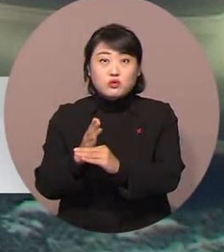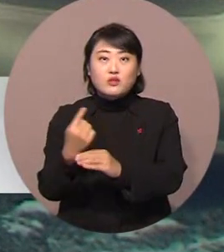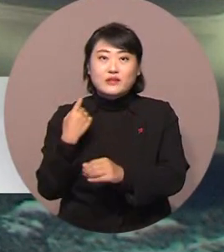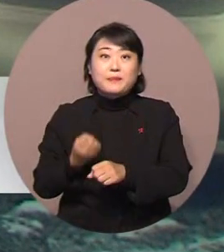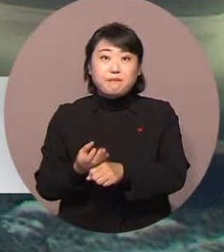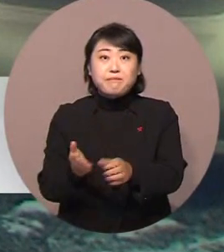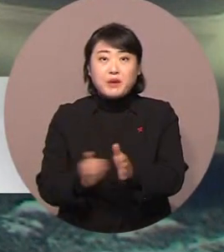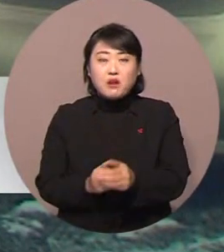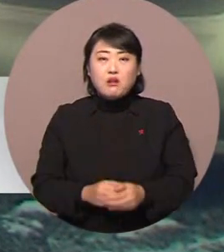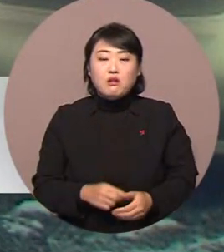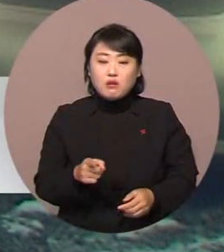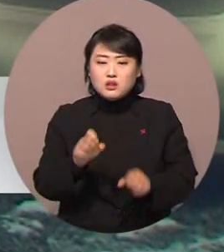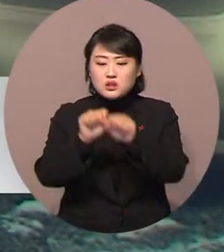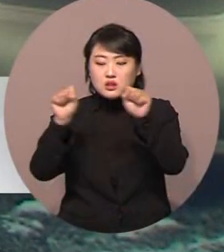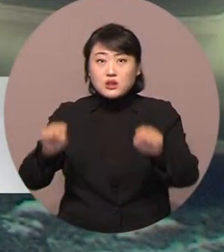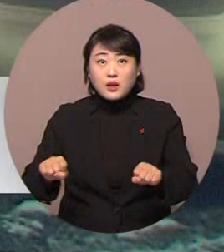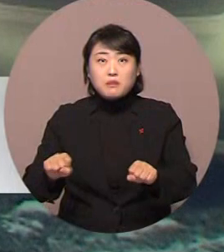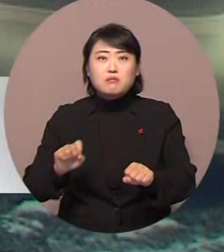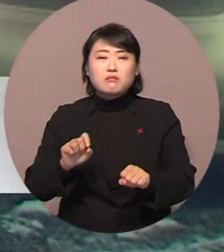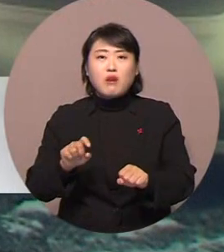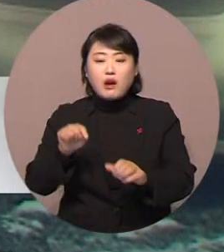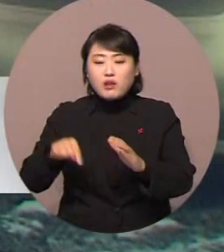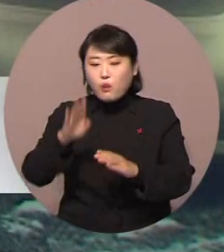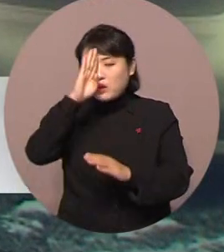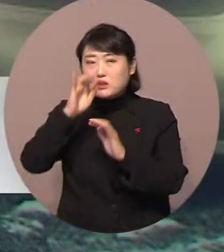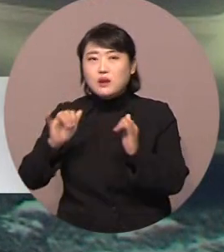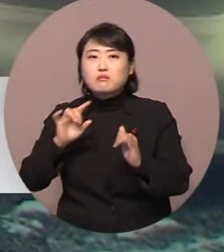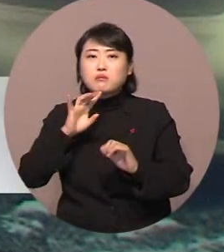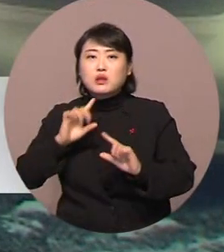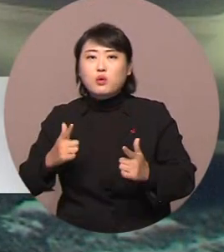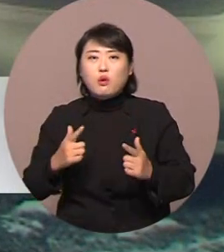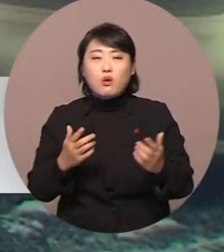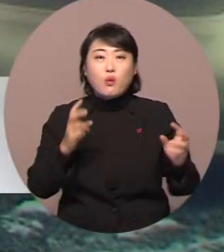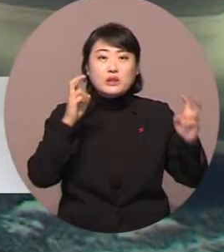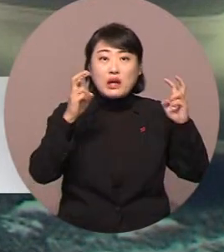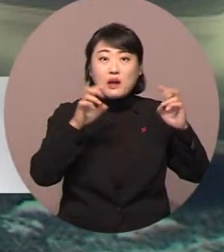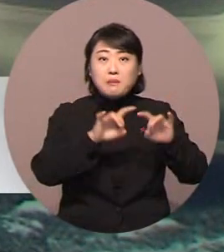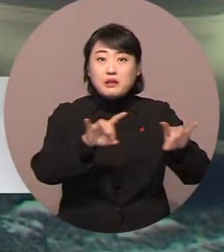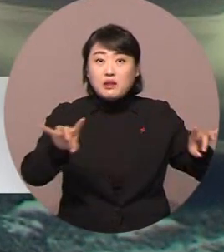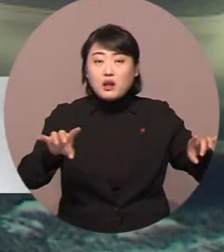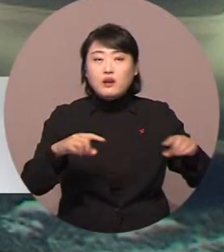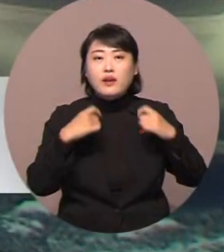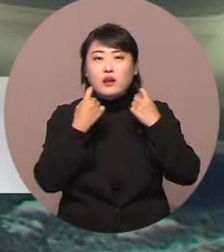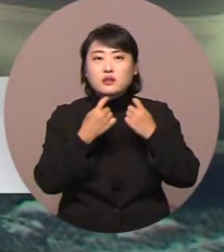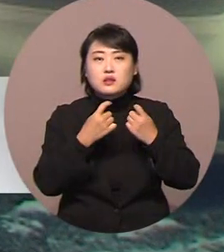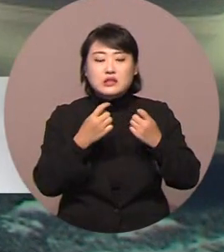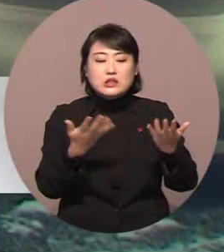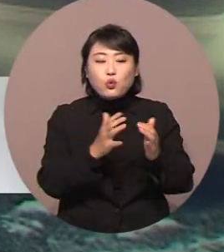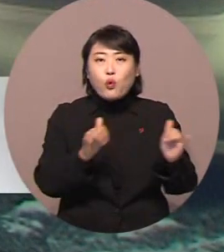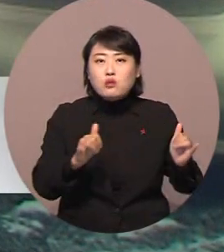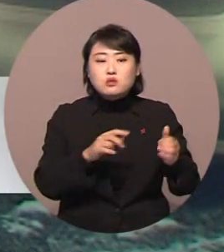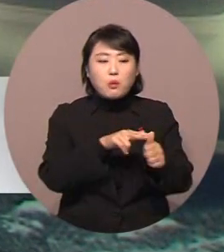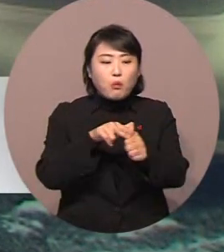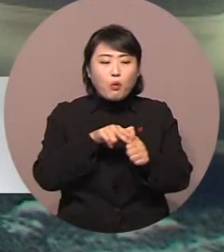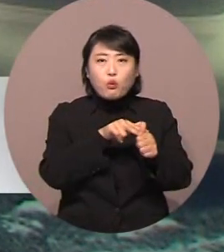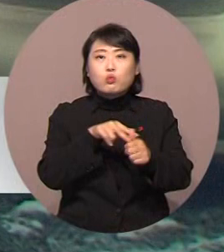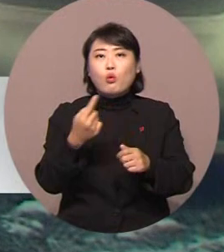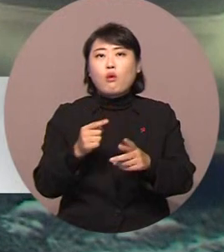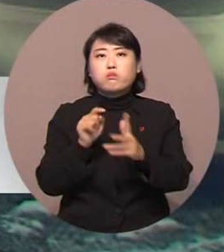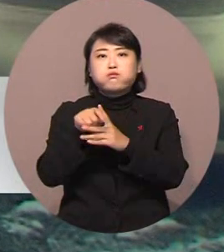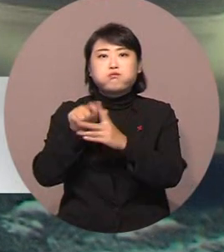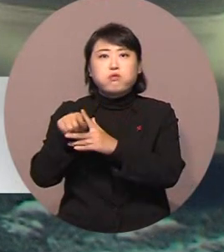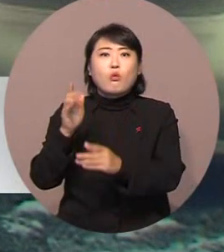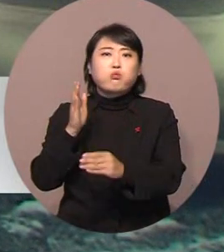그런데이 시스템을 통해서 환자는 물론 업체별 의료진의 개인 정보까지 줄줄 세고 있었습니다 김태욱 기자